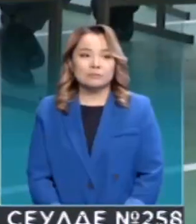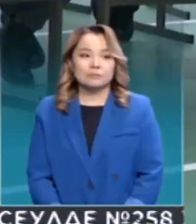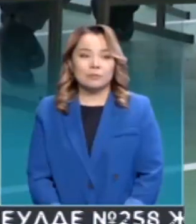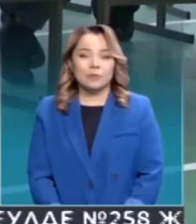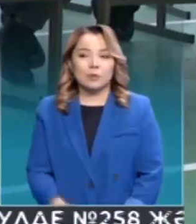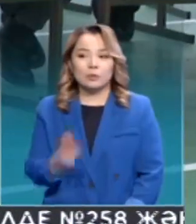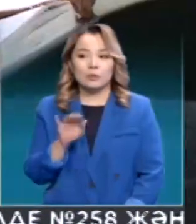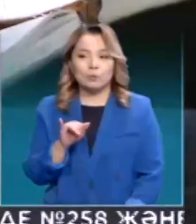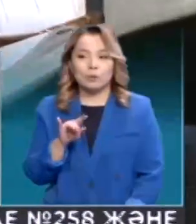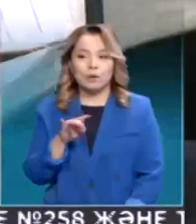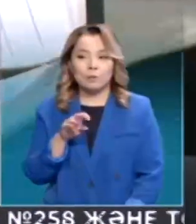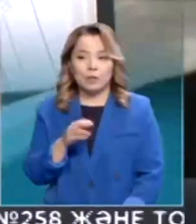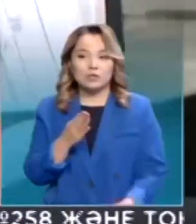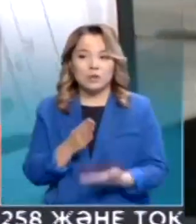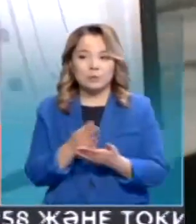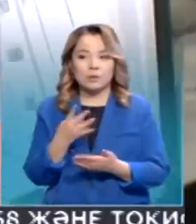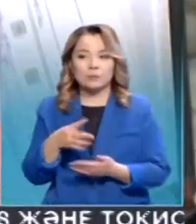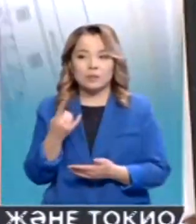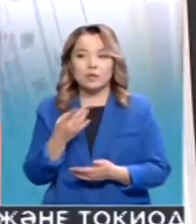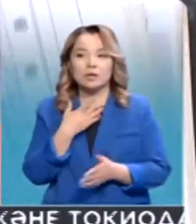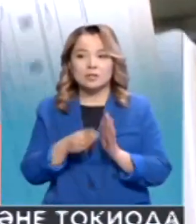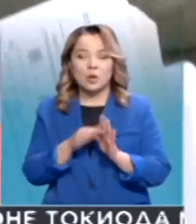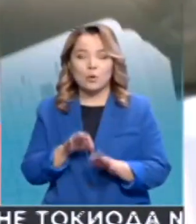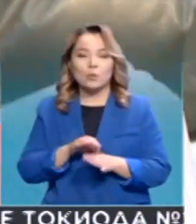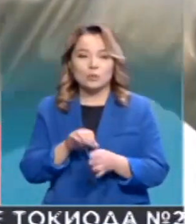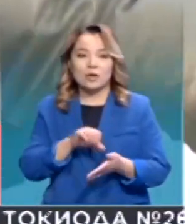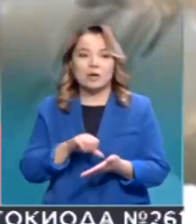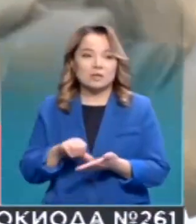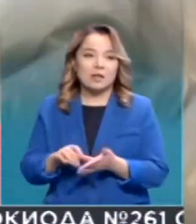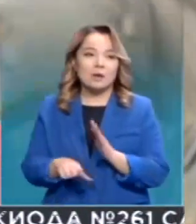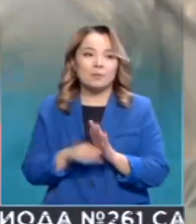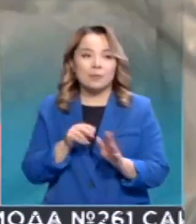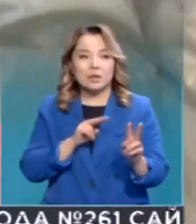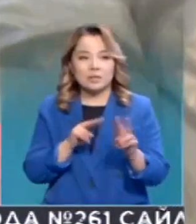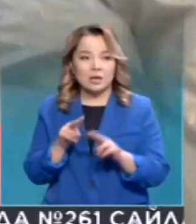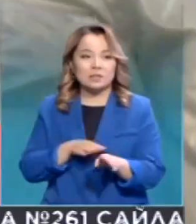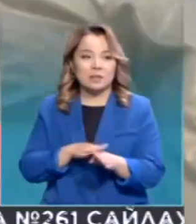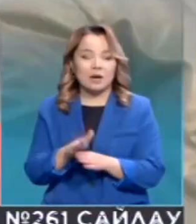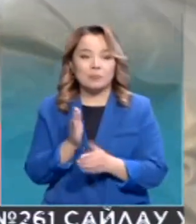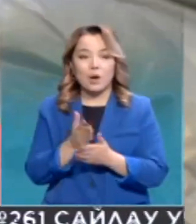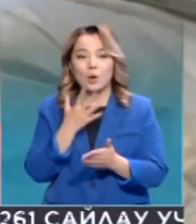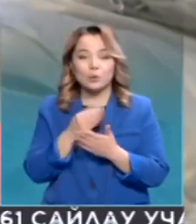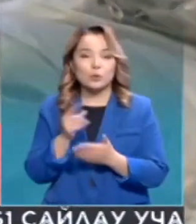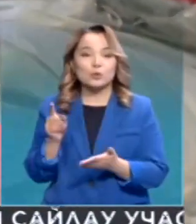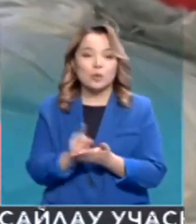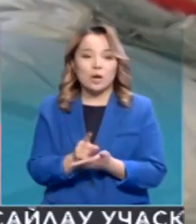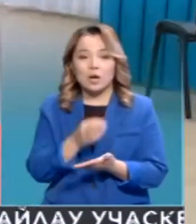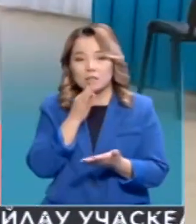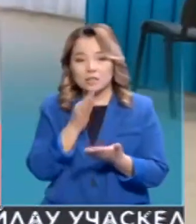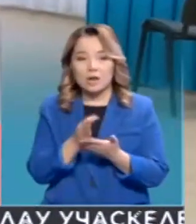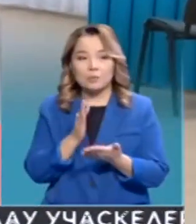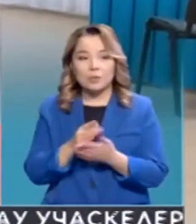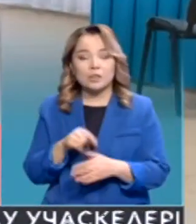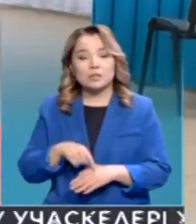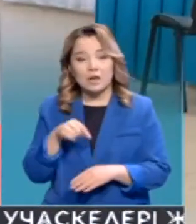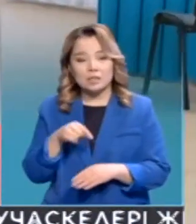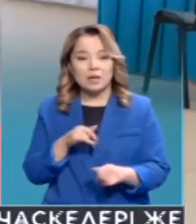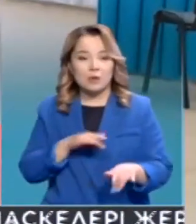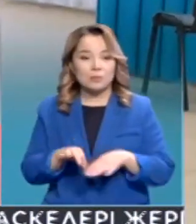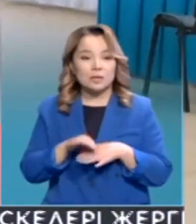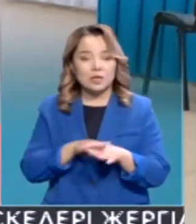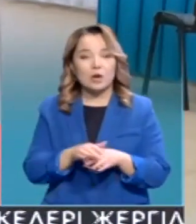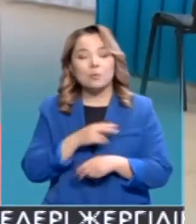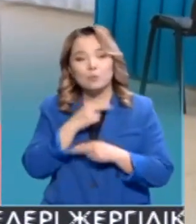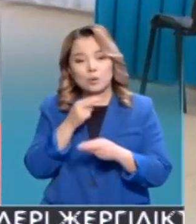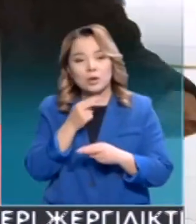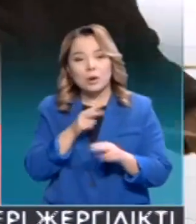Құрбанәлі Құрмаш Астанадағы нөмірі 41-ші сайлау учаскесінде байқаушы қызметін атқарып отыр. Ол өзіне жүктелген жауапкершілікті сезініп, процесті мұқият